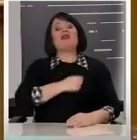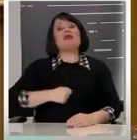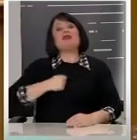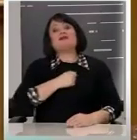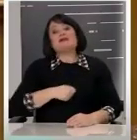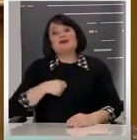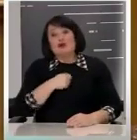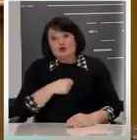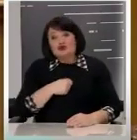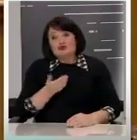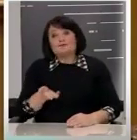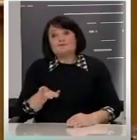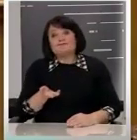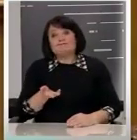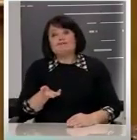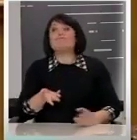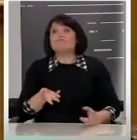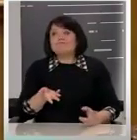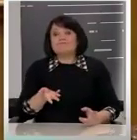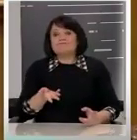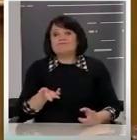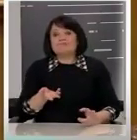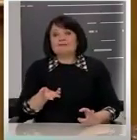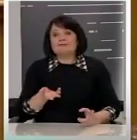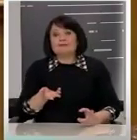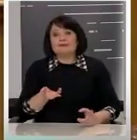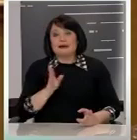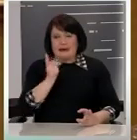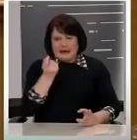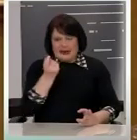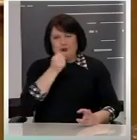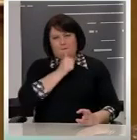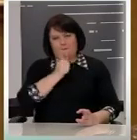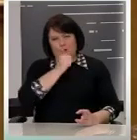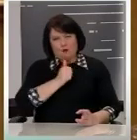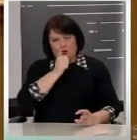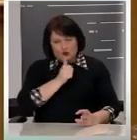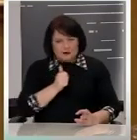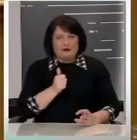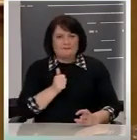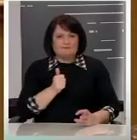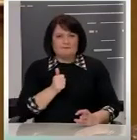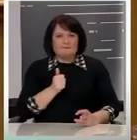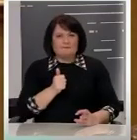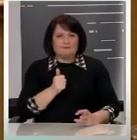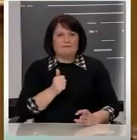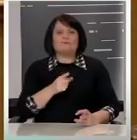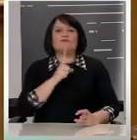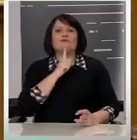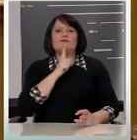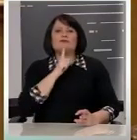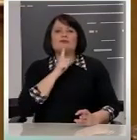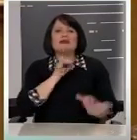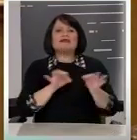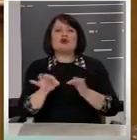κύριοι και κυρίες συνάδελφοι, θα έχετε λίγο υπομονή. φαντάζομαι ότι ακολουθείτε το Hitchcock, όπου η